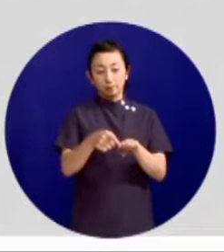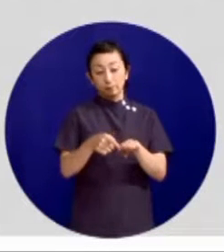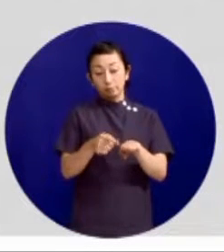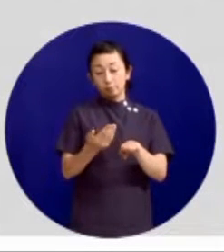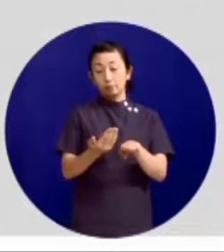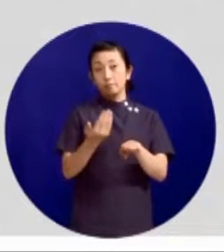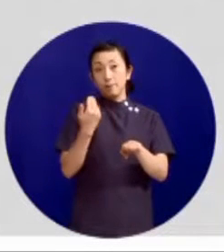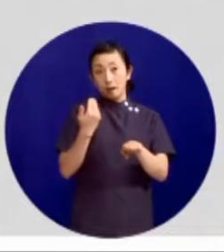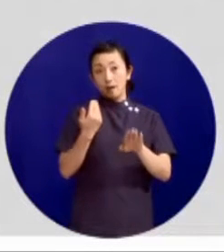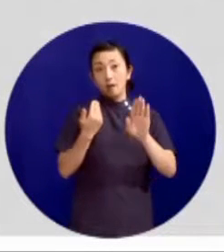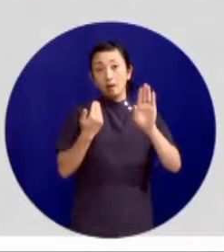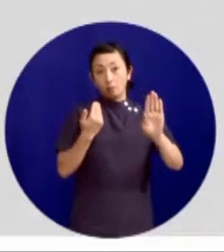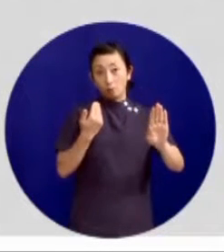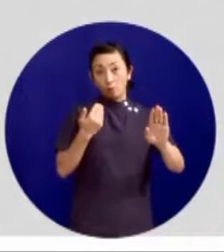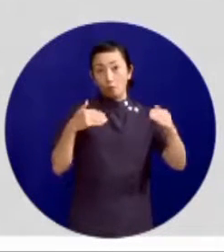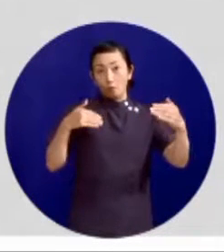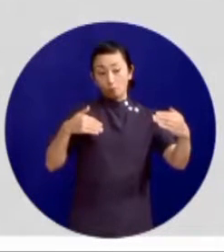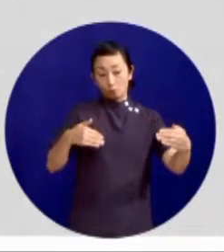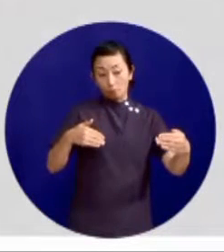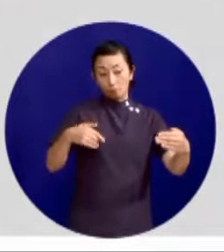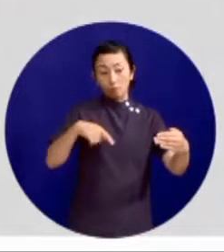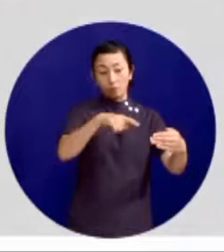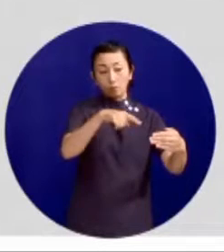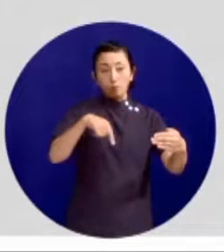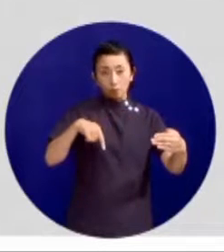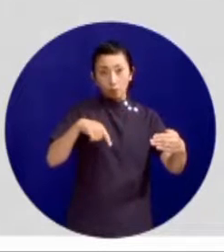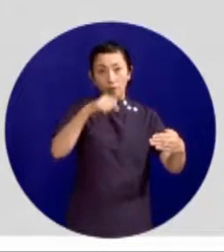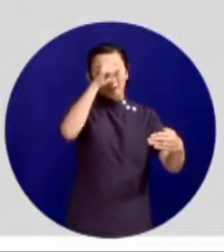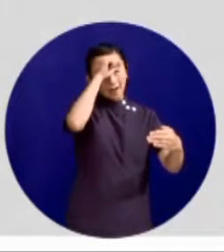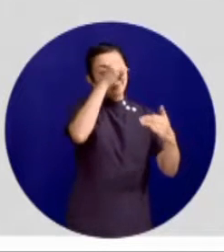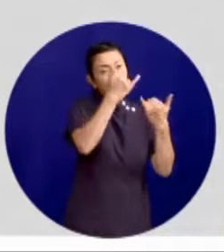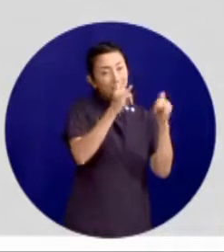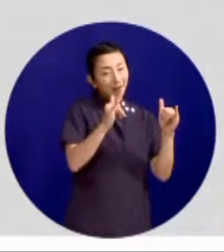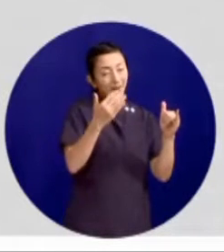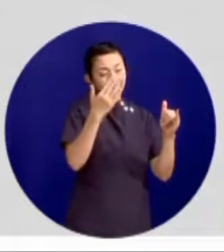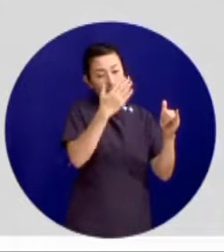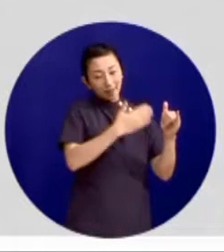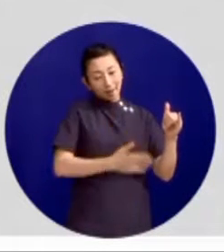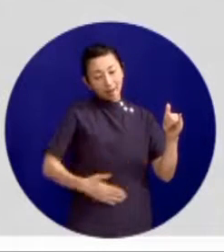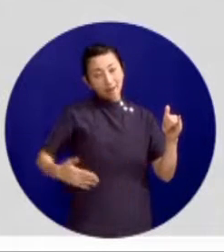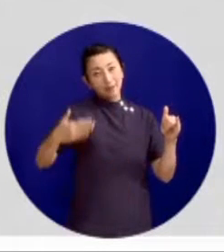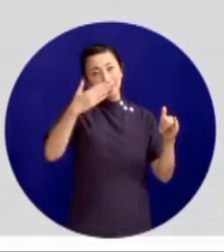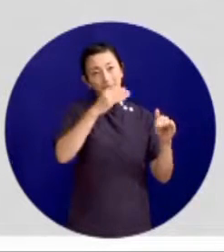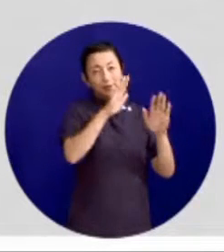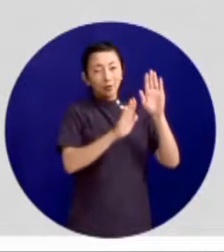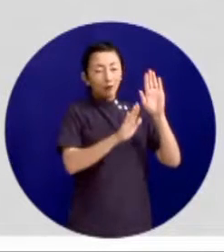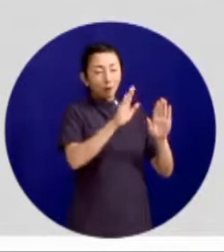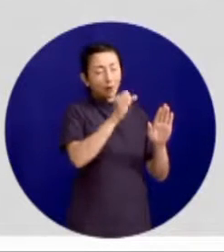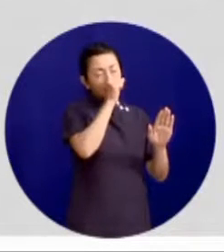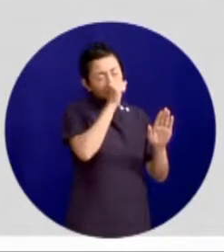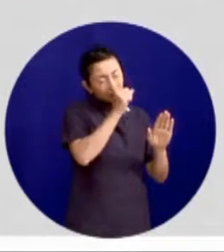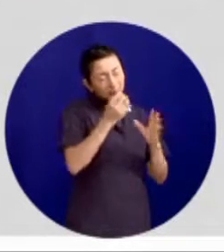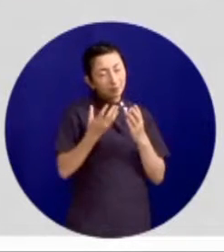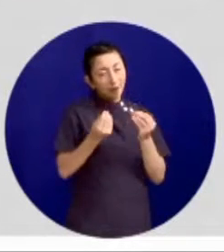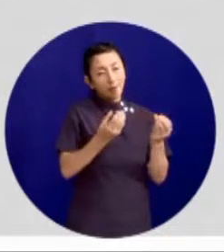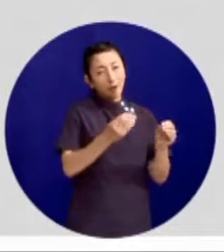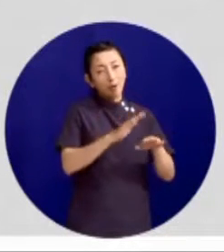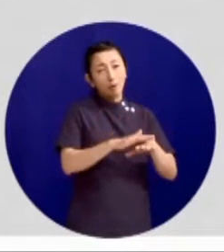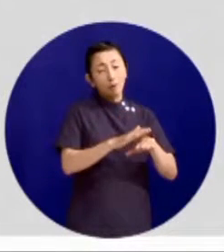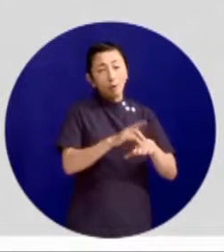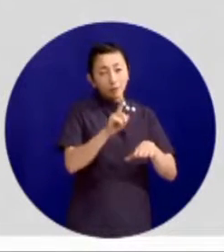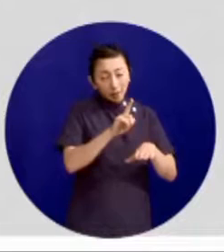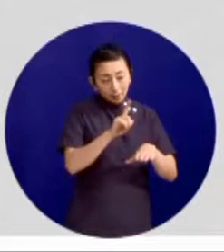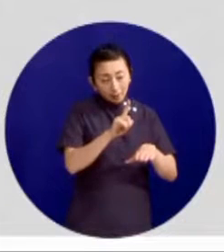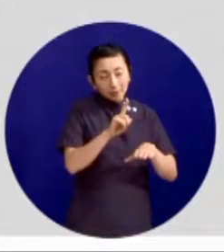術中だけではなく、手術前後を通じて患者さんの全身状態を良好に維持できるよう管理し、手術